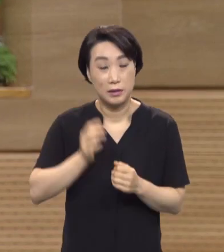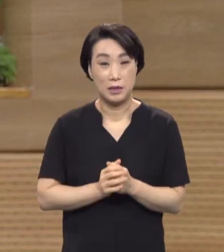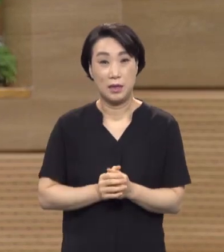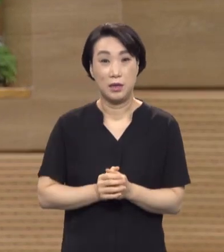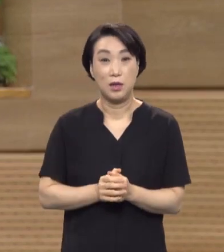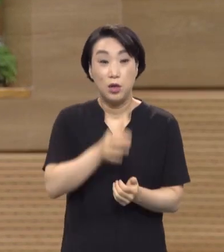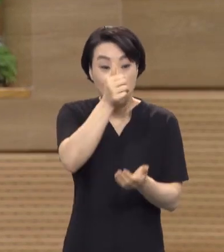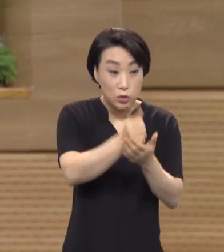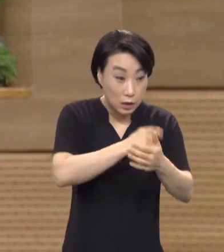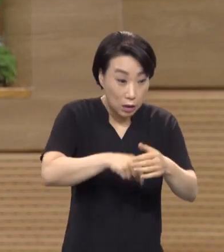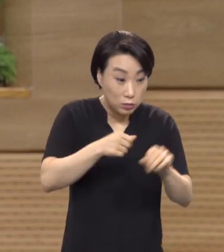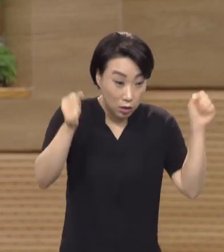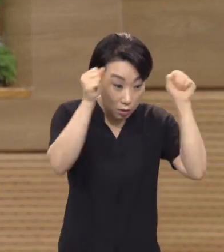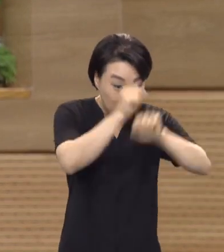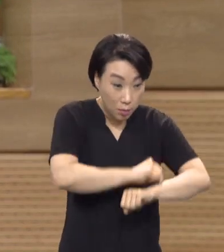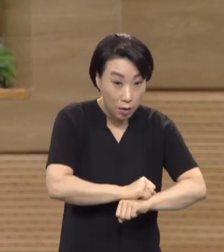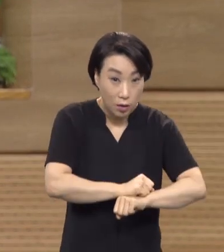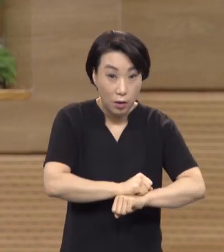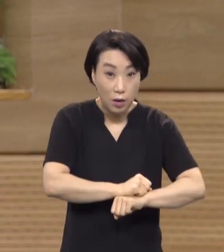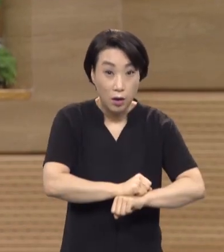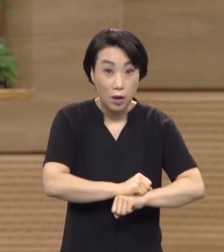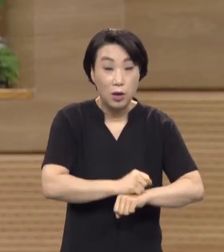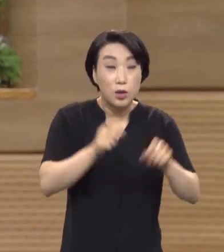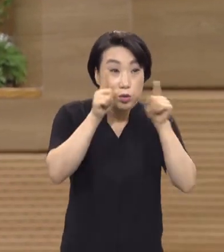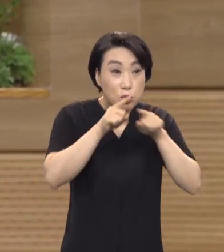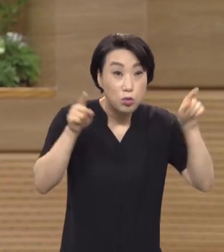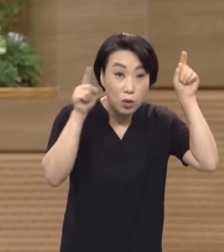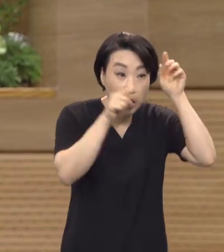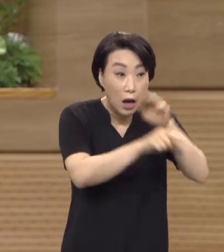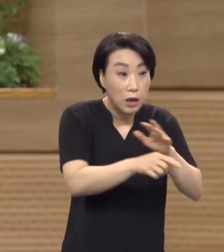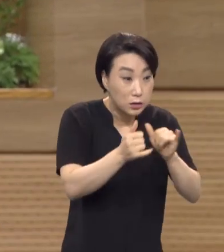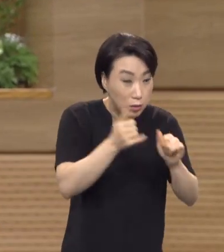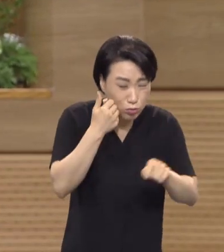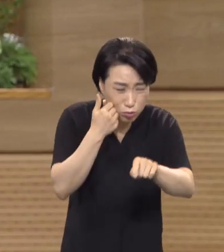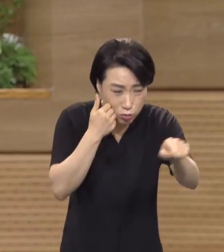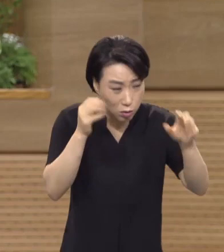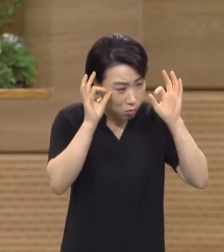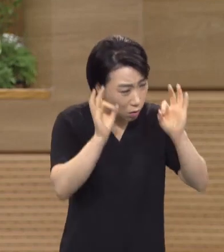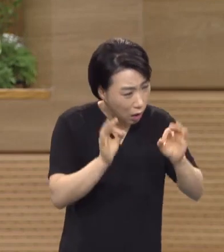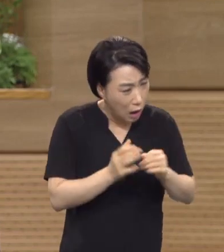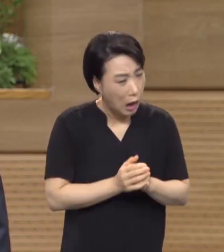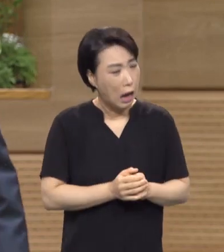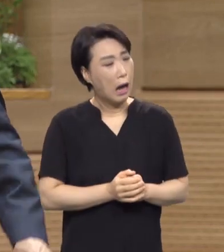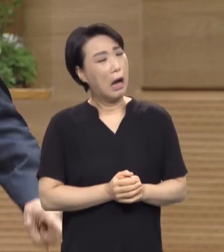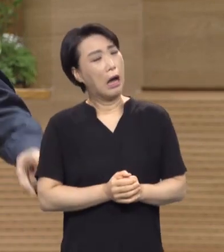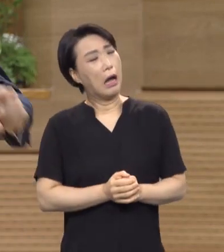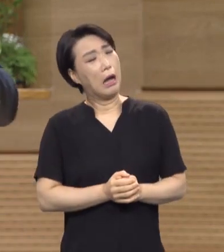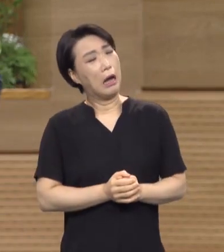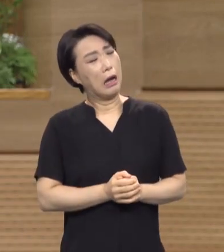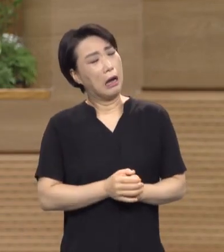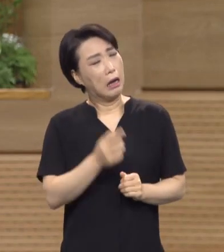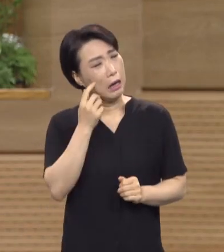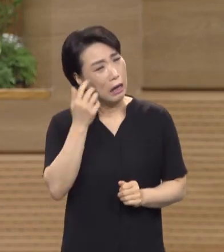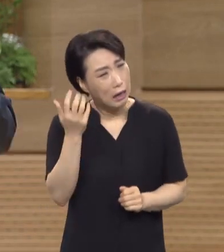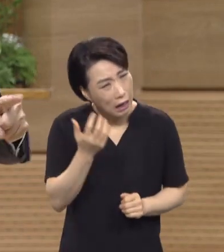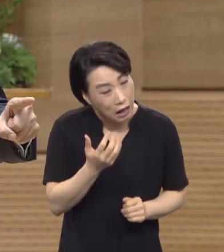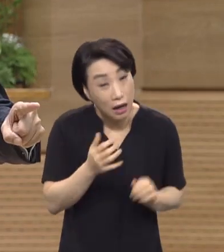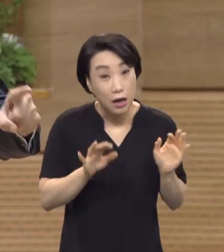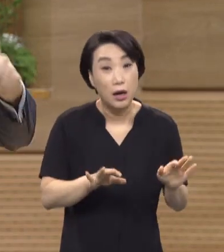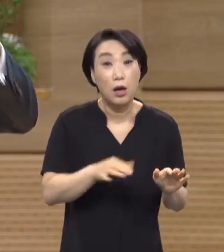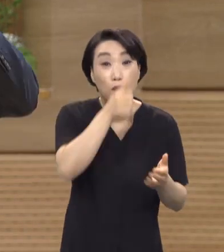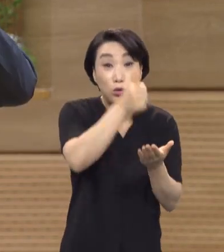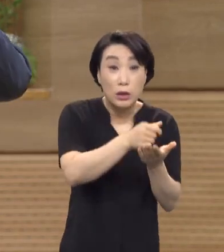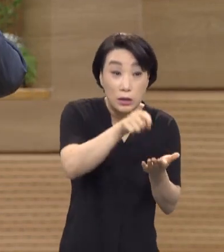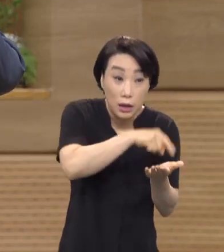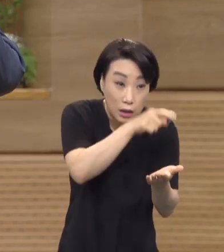죄 아래서 멸망해서 지옥 가는 인간을 바라보면서 죄값은